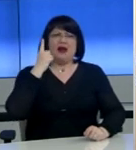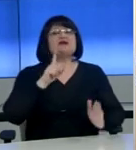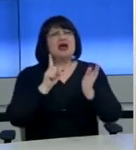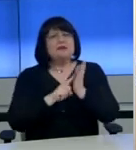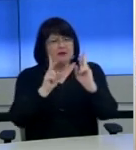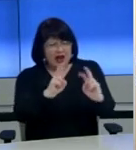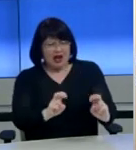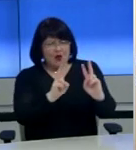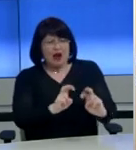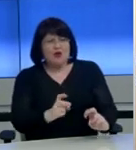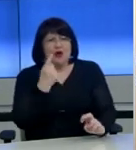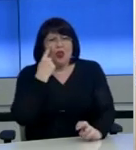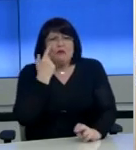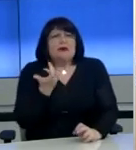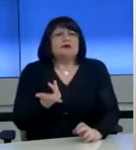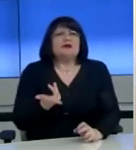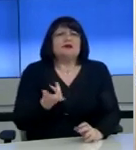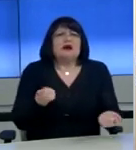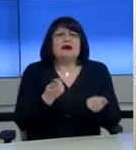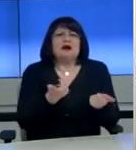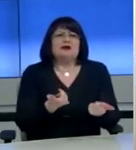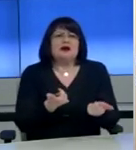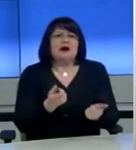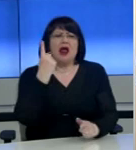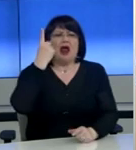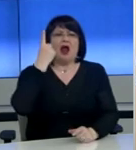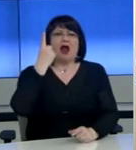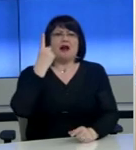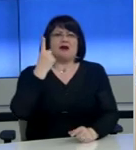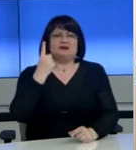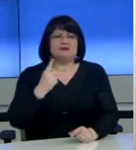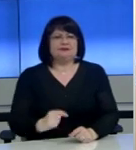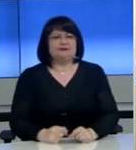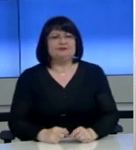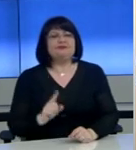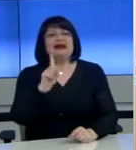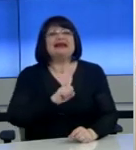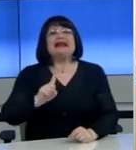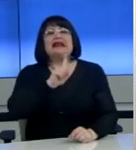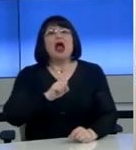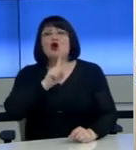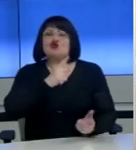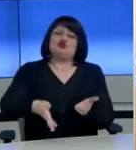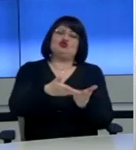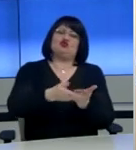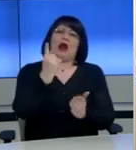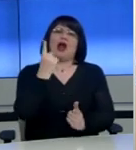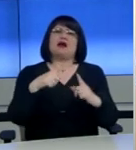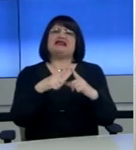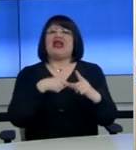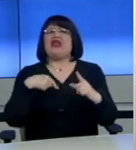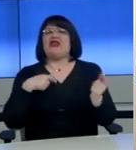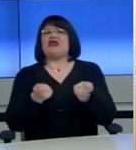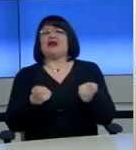όργανα διοίκησής της, χάριν του ευνοούμενου του κυρίου Μητσοτάκη διοικητή της. Οι